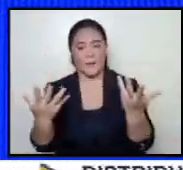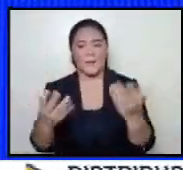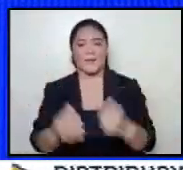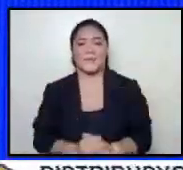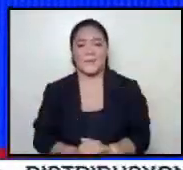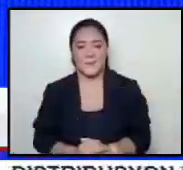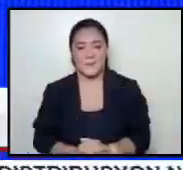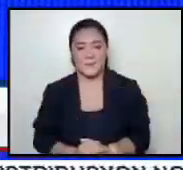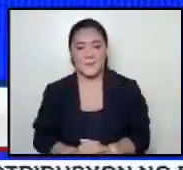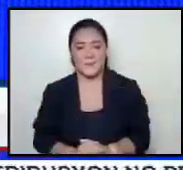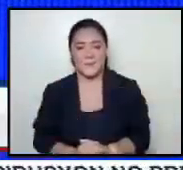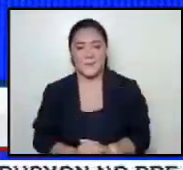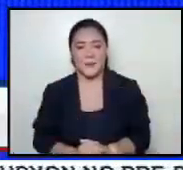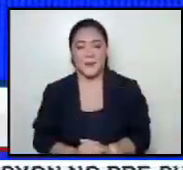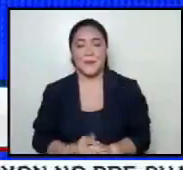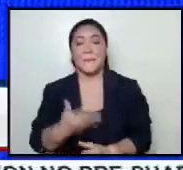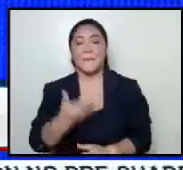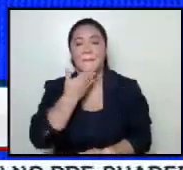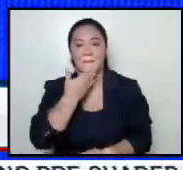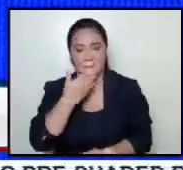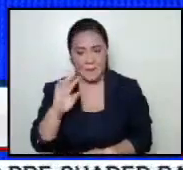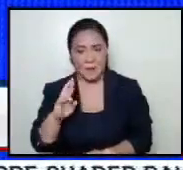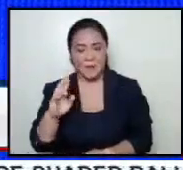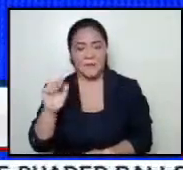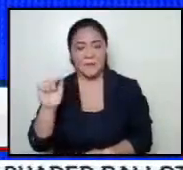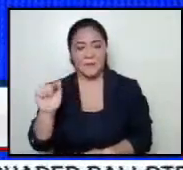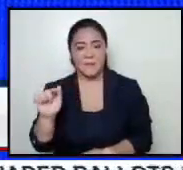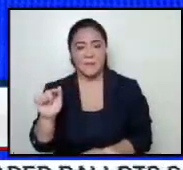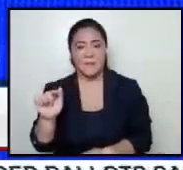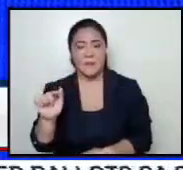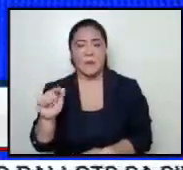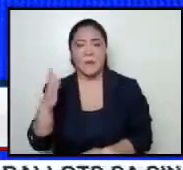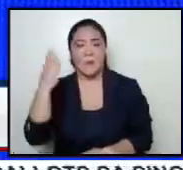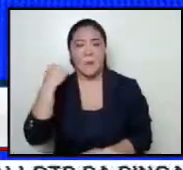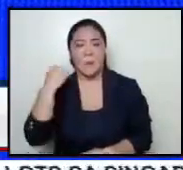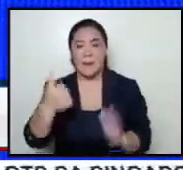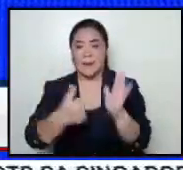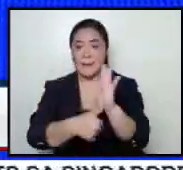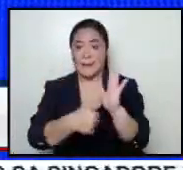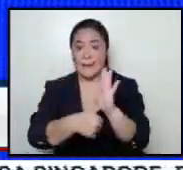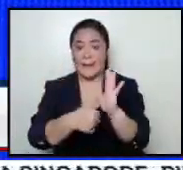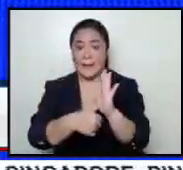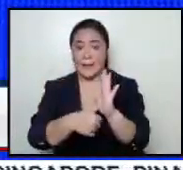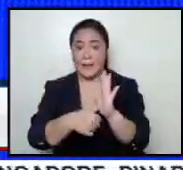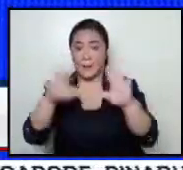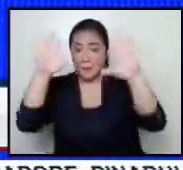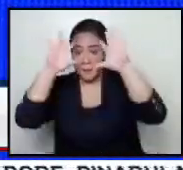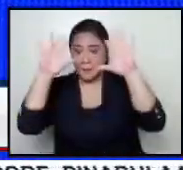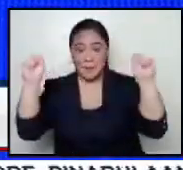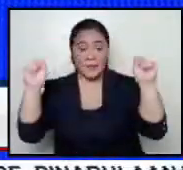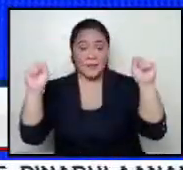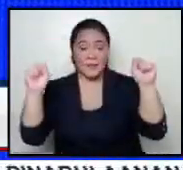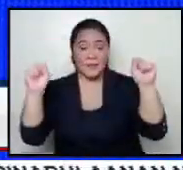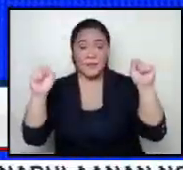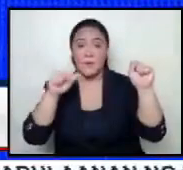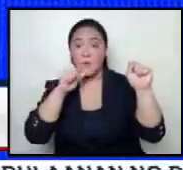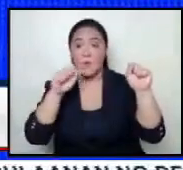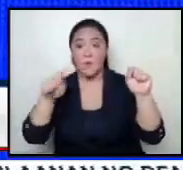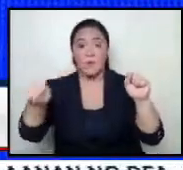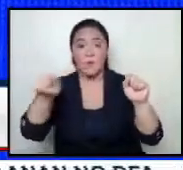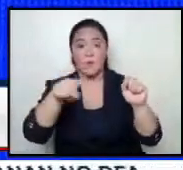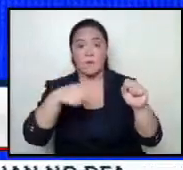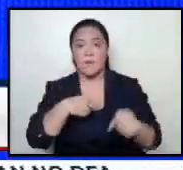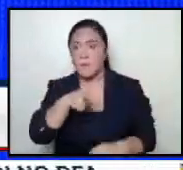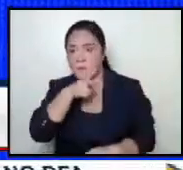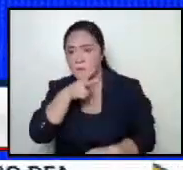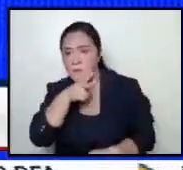mas mabuti yan, walang mga kandidato pagka-presidente na magdoda na ginamit ko yung